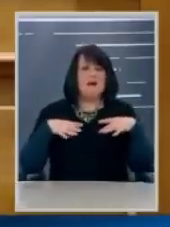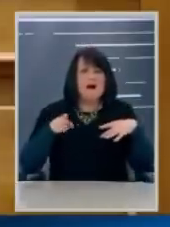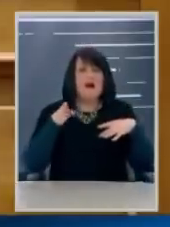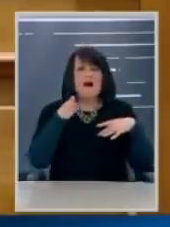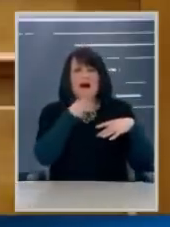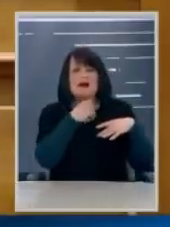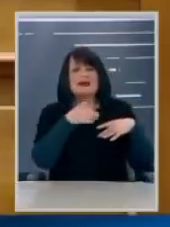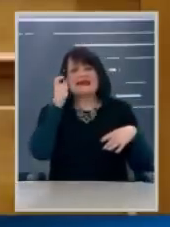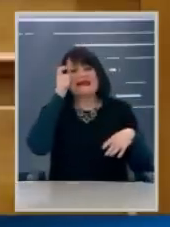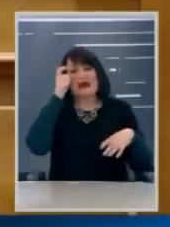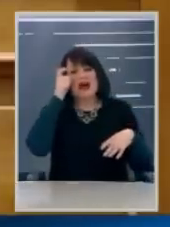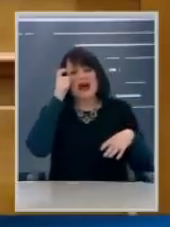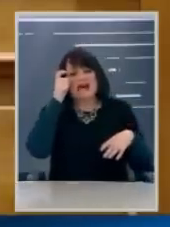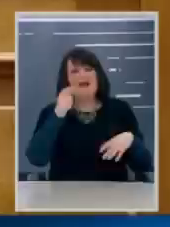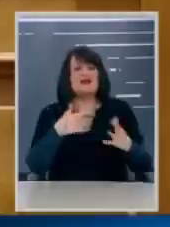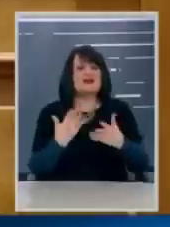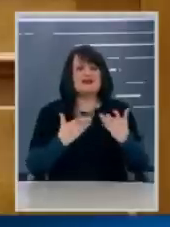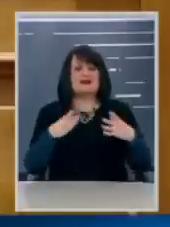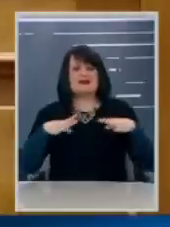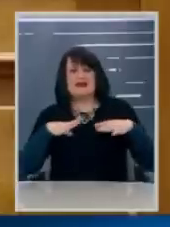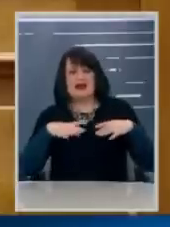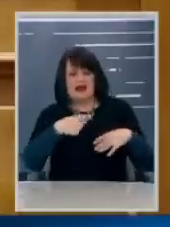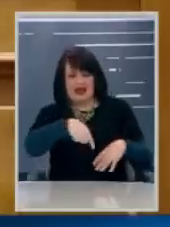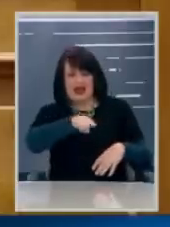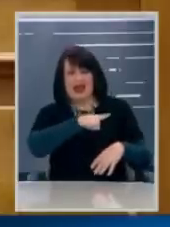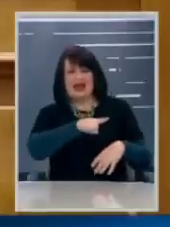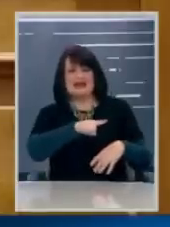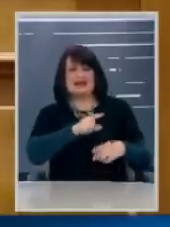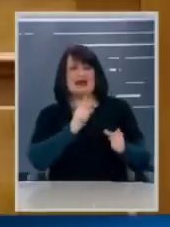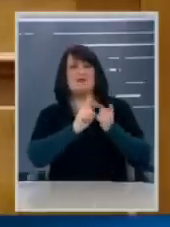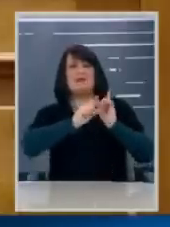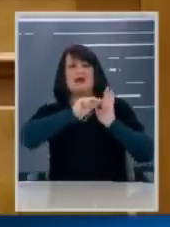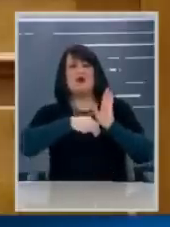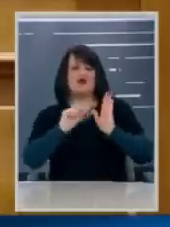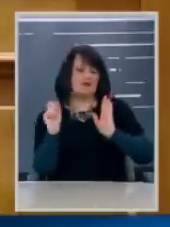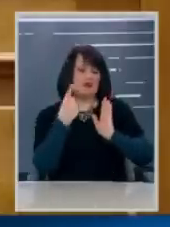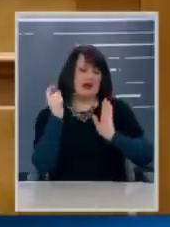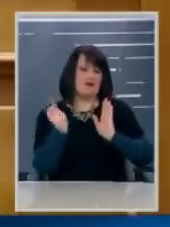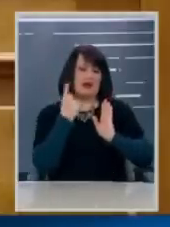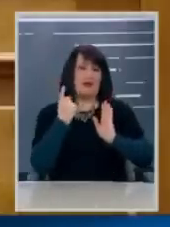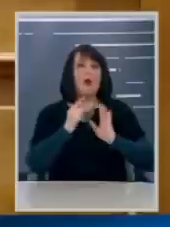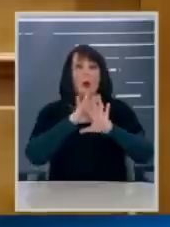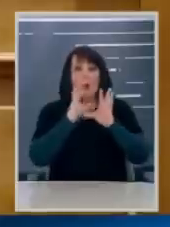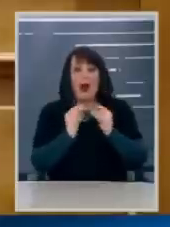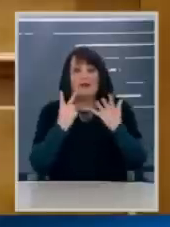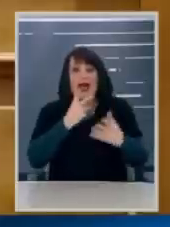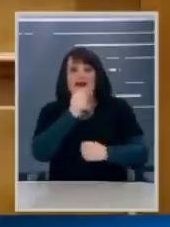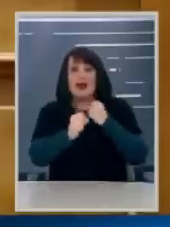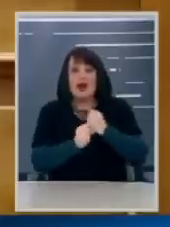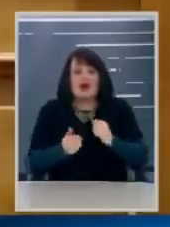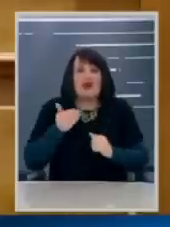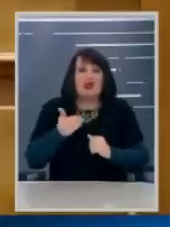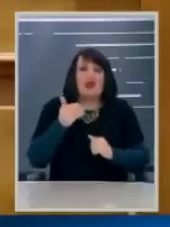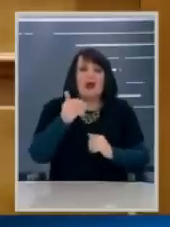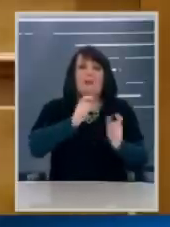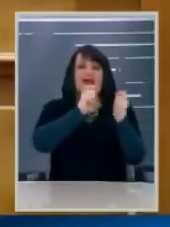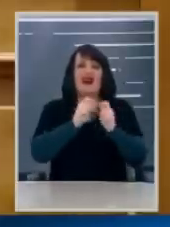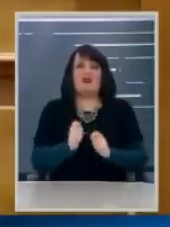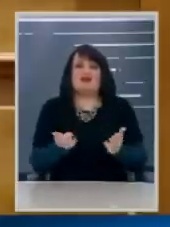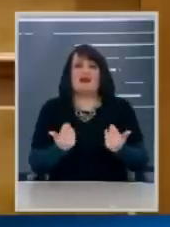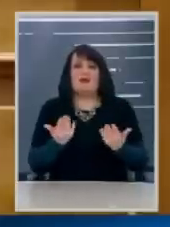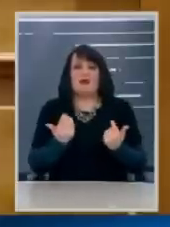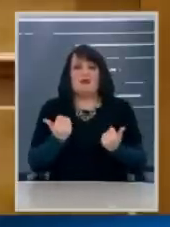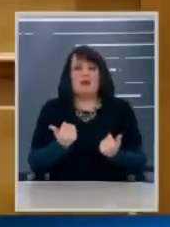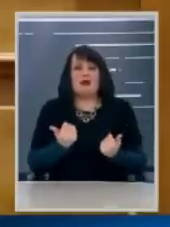του Σαμαρά με τα Ζάπια, οι τσαμπουκάδες οι δικοί σας μετασχίζουν με μνημόνια, καθυστέρησαν 7 χρόνια τις μεταρρυθμίσεις. Και